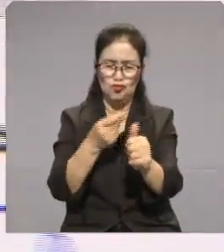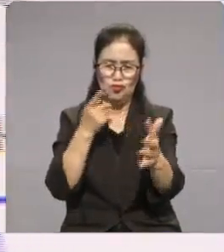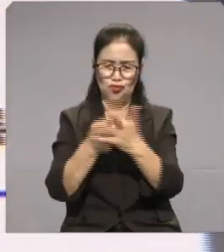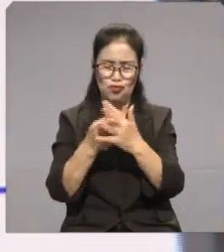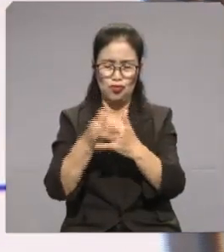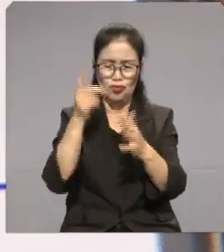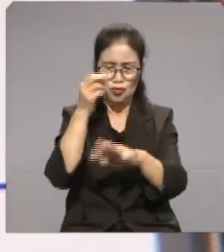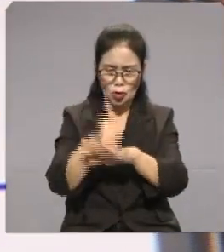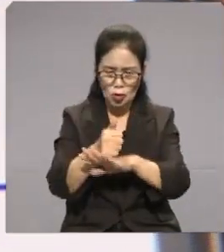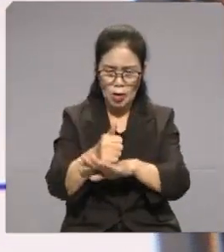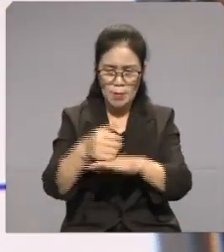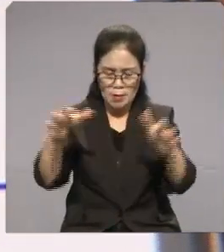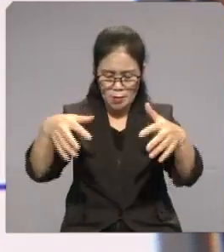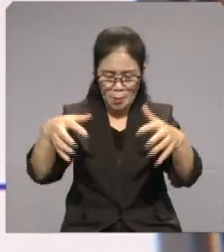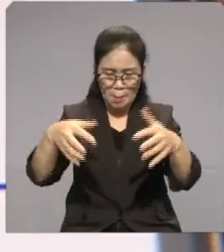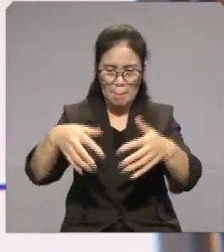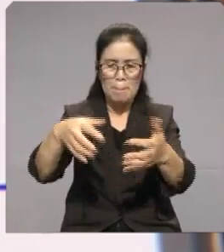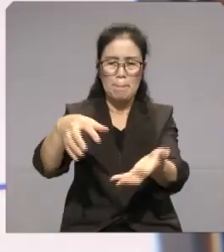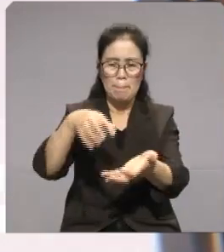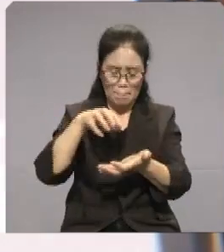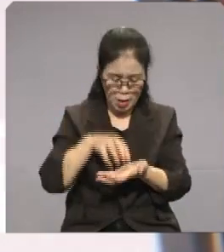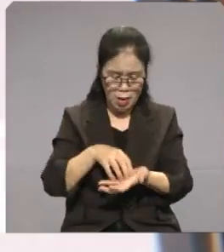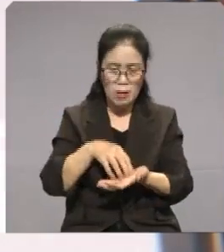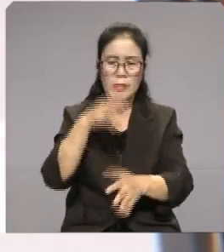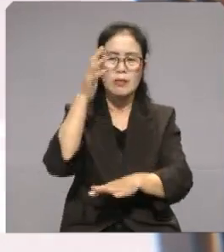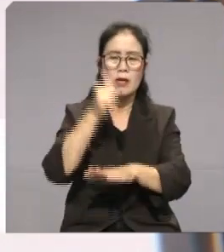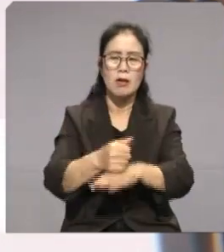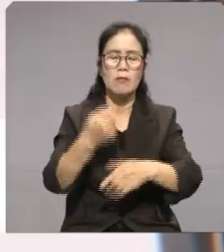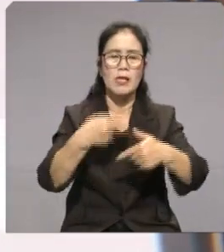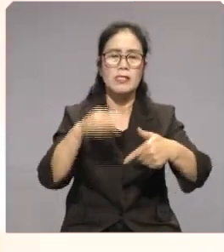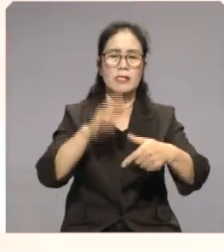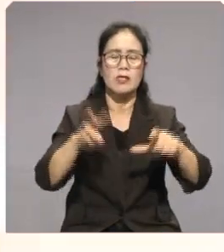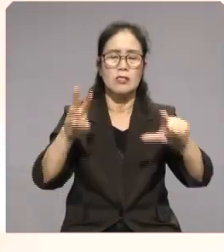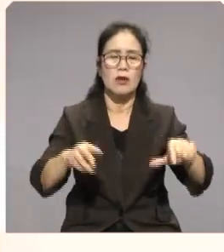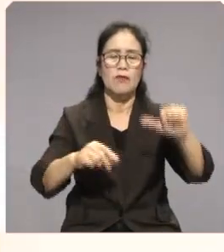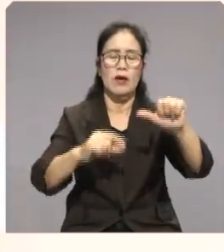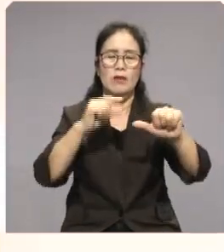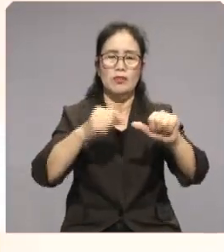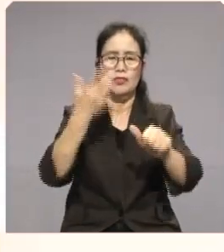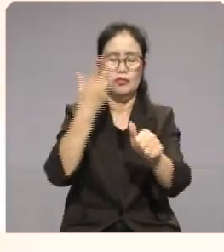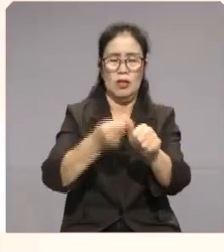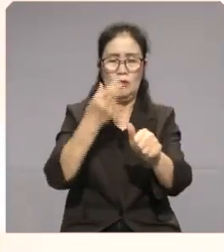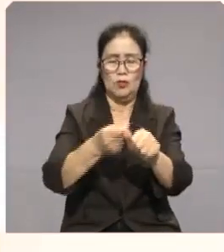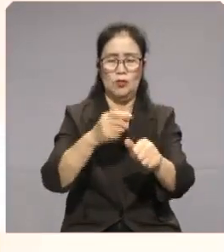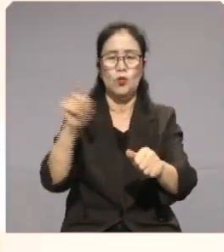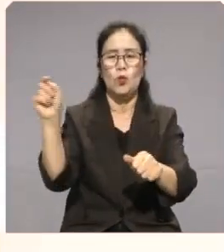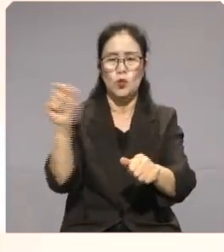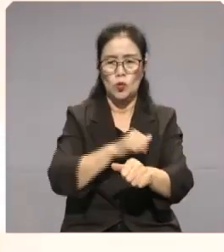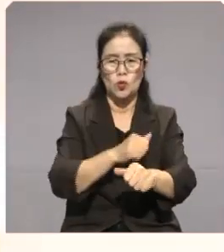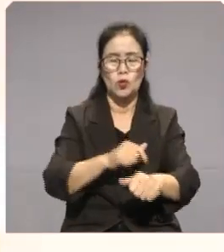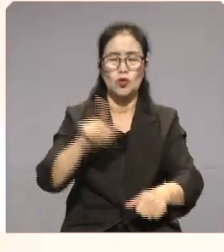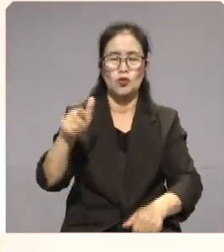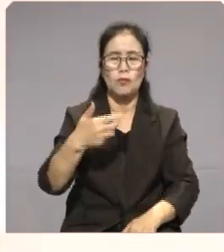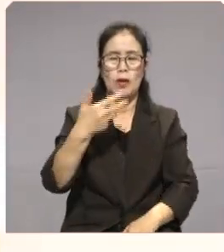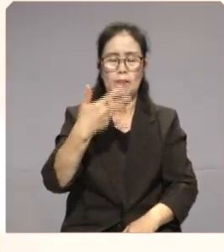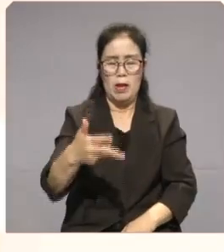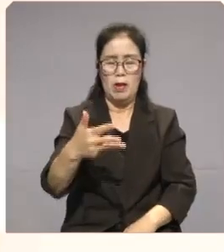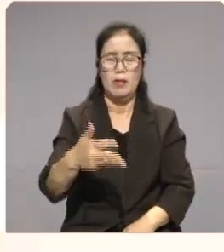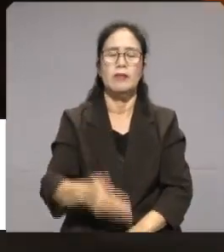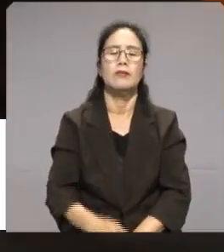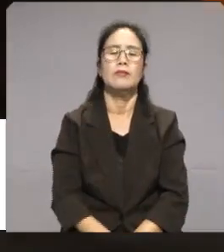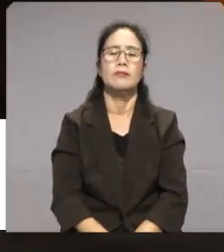받아 취합했습니다 그 결과 인천 지역의 5G 다운로드 평균 속도는 68m